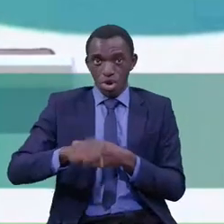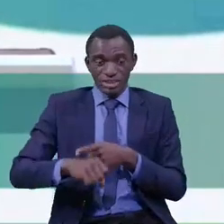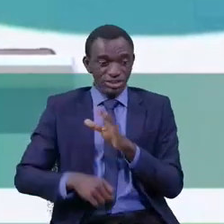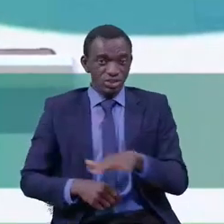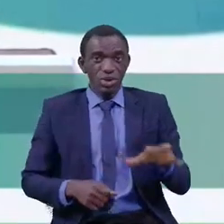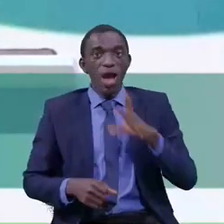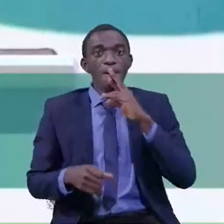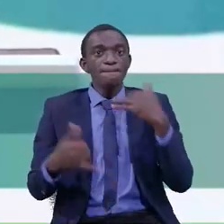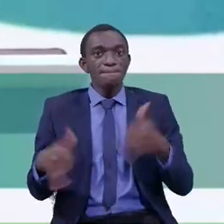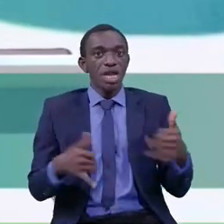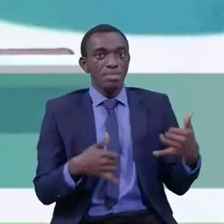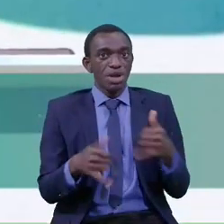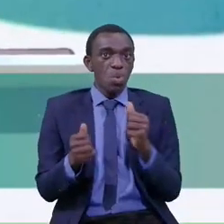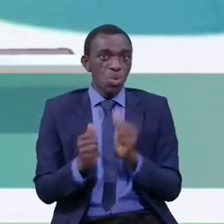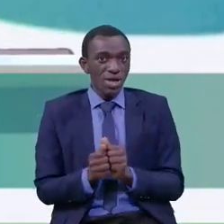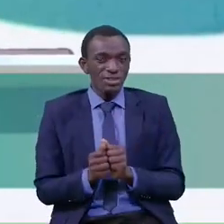Les enfants jouent.